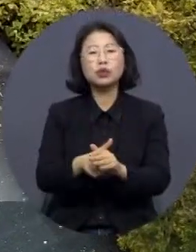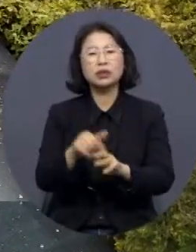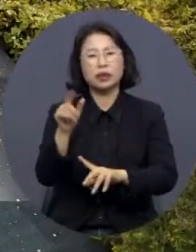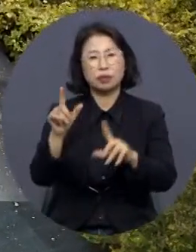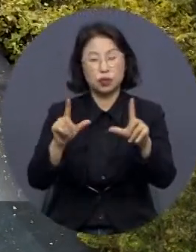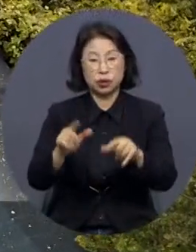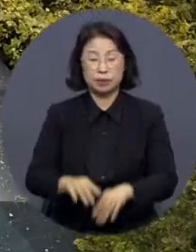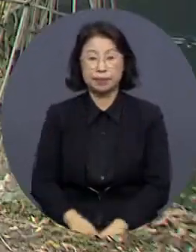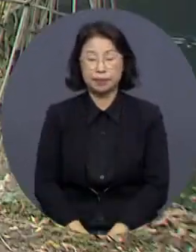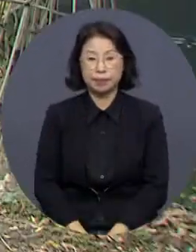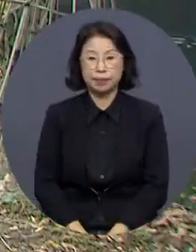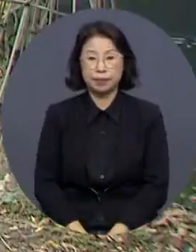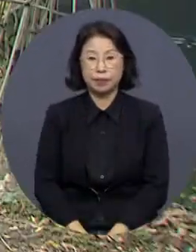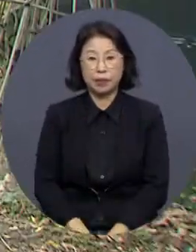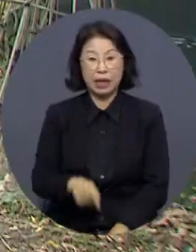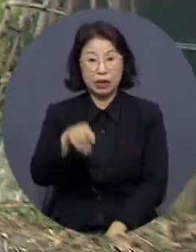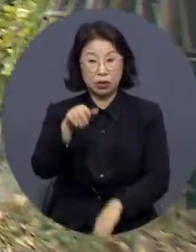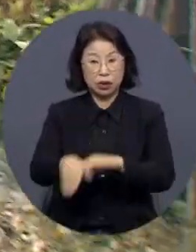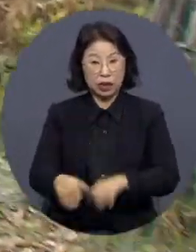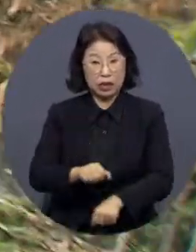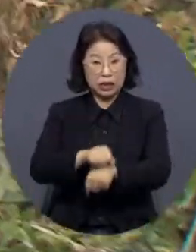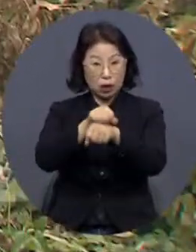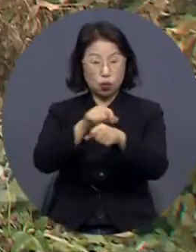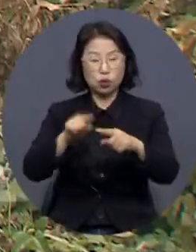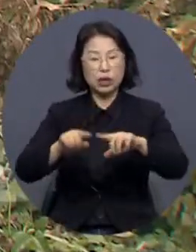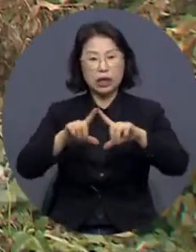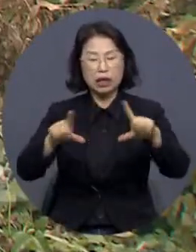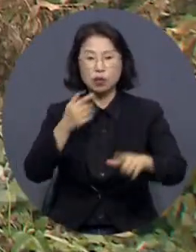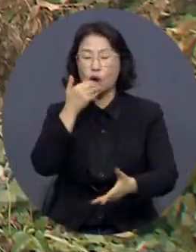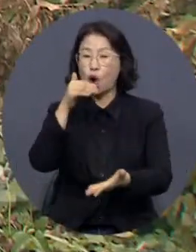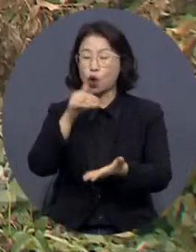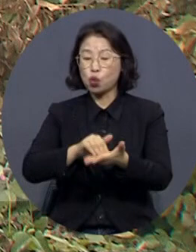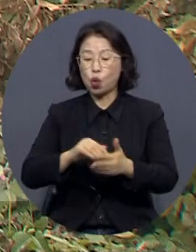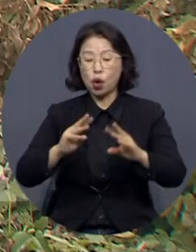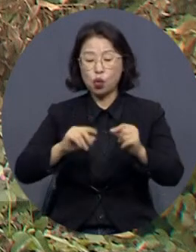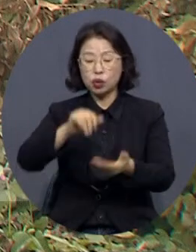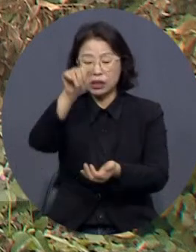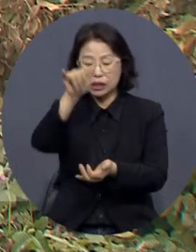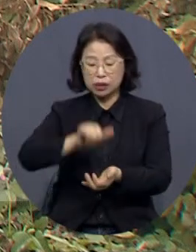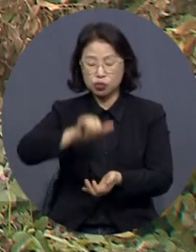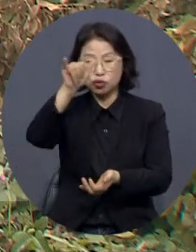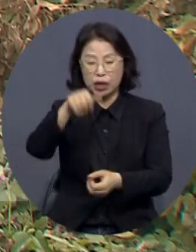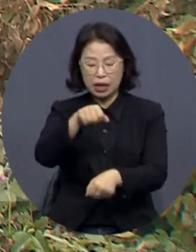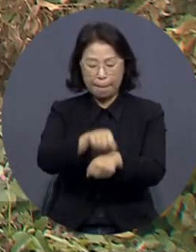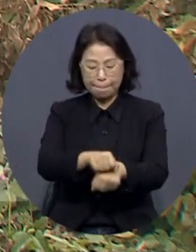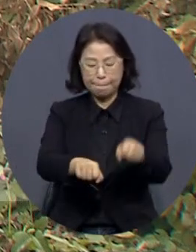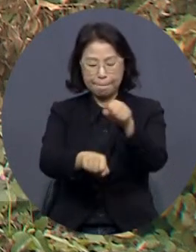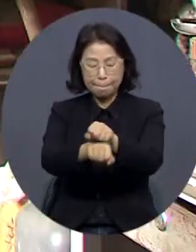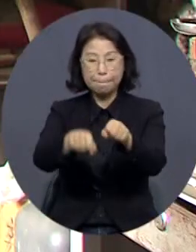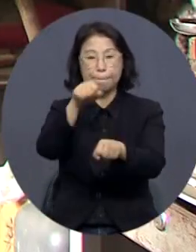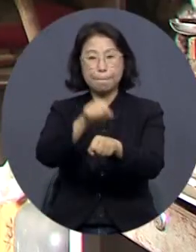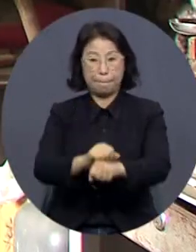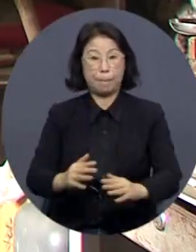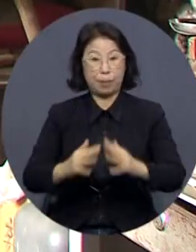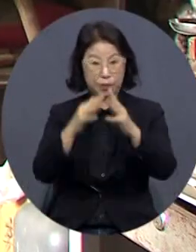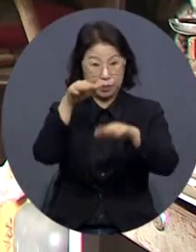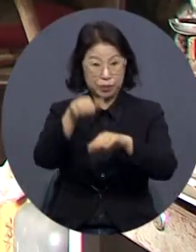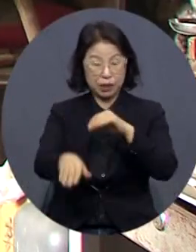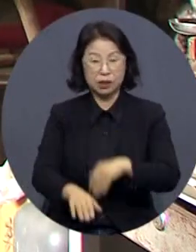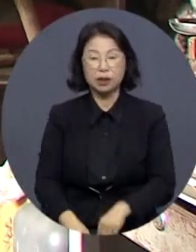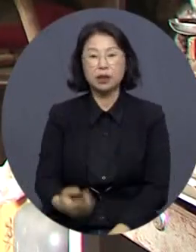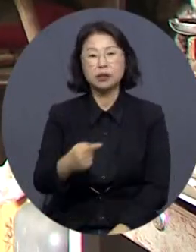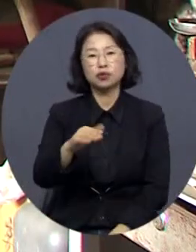건축국 이런 창고의 벽체는 보통 돌이나 콘크리트 블록 등을 쌓아 올려서 만듭니다